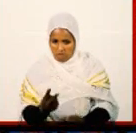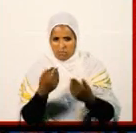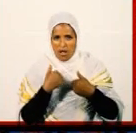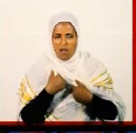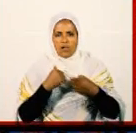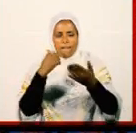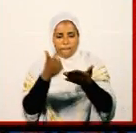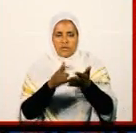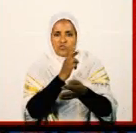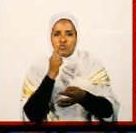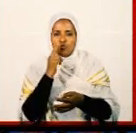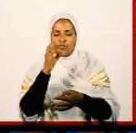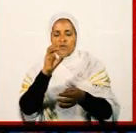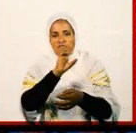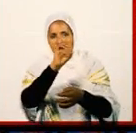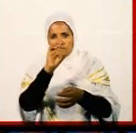መልኩ